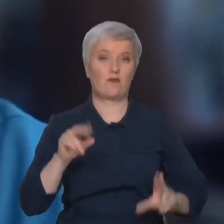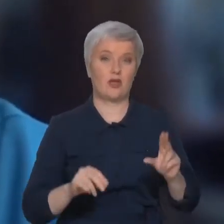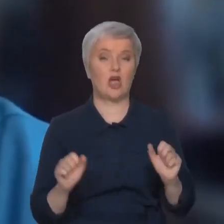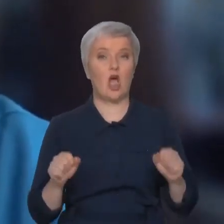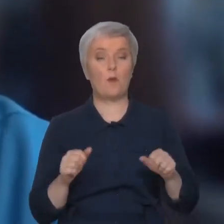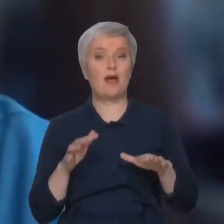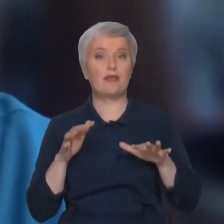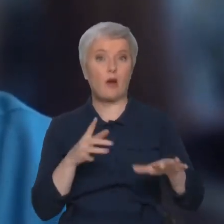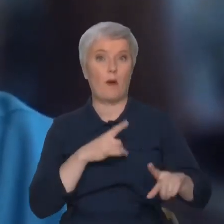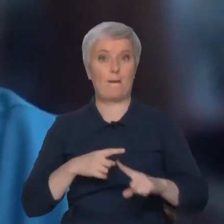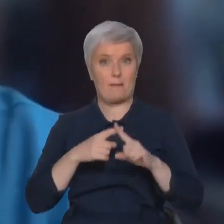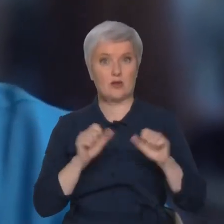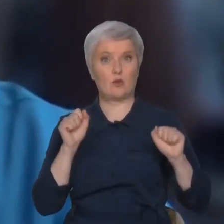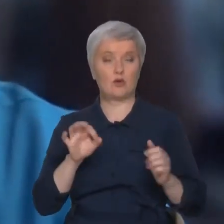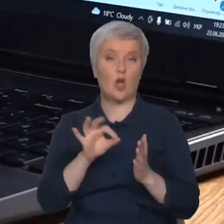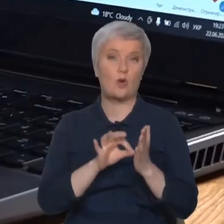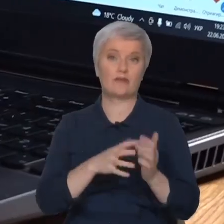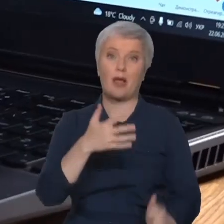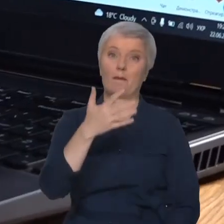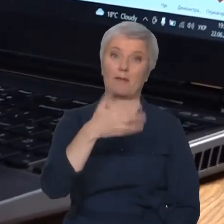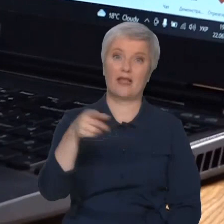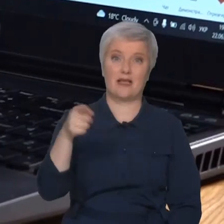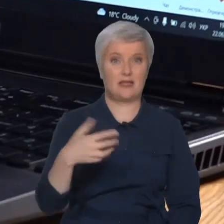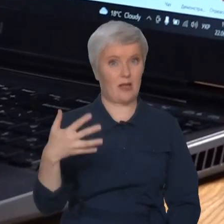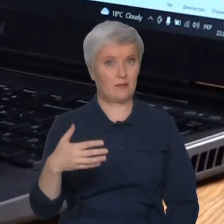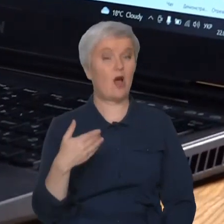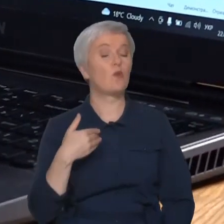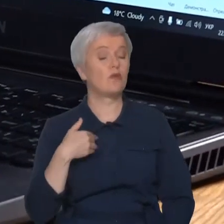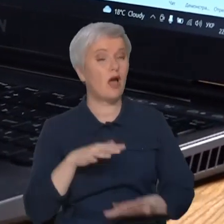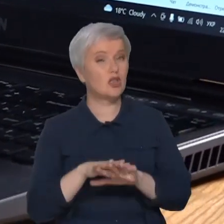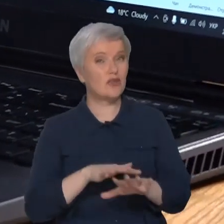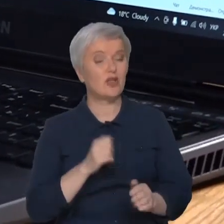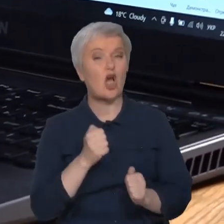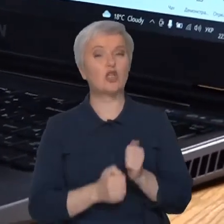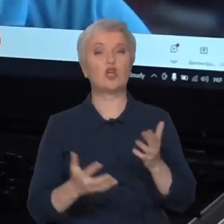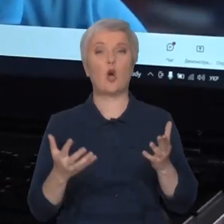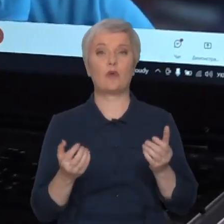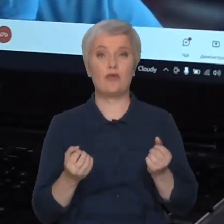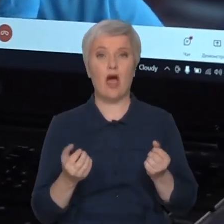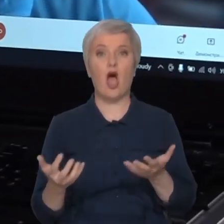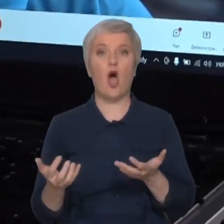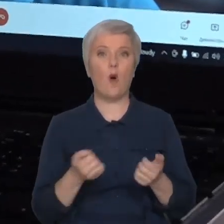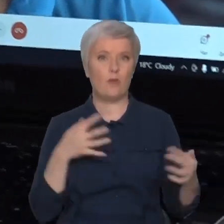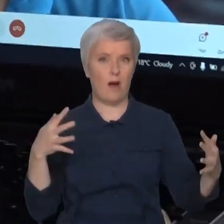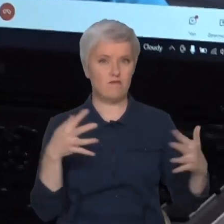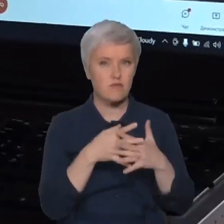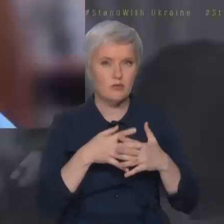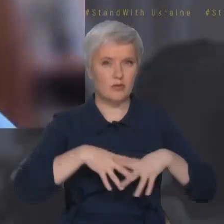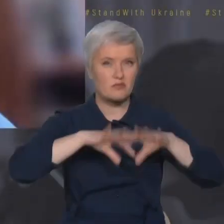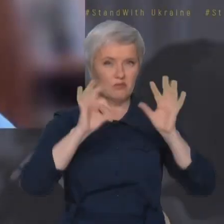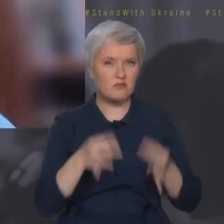Білорусі можна оцінювати 50 на 50. І все ж наше військо отримує щодня бойовий досвід, на відміну від білоруської